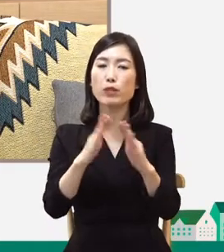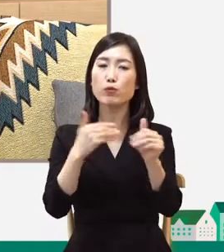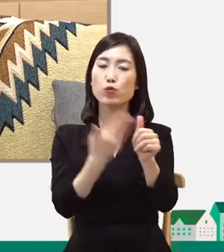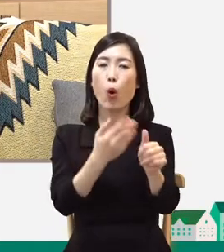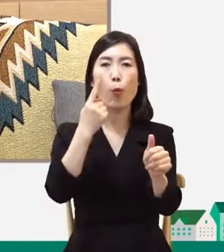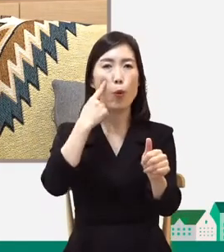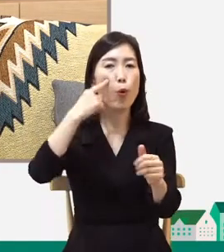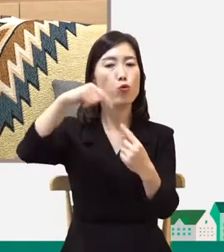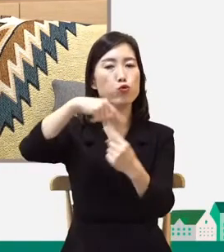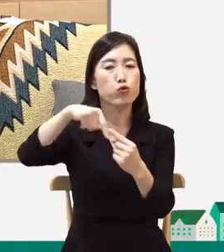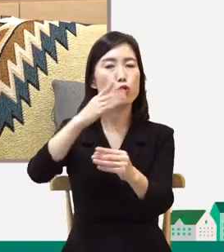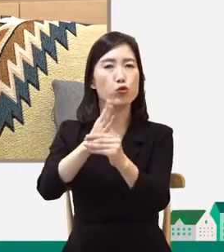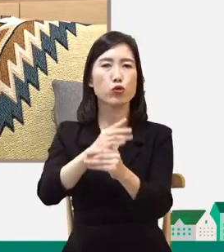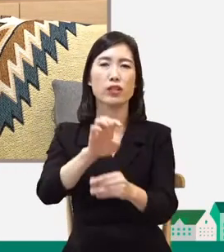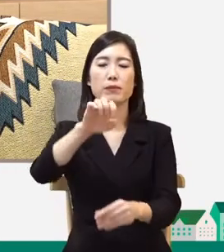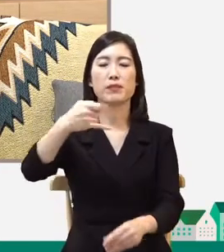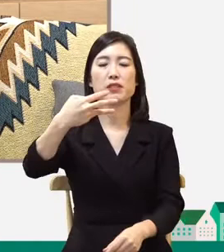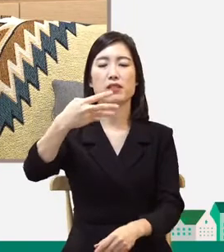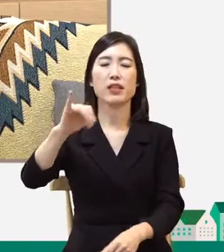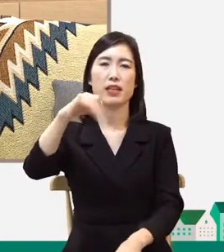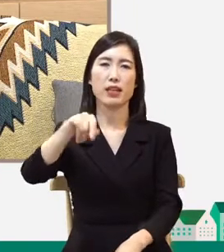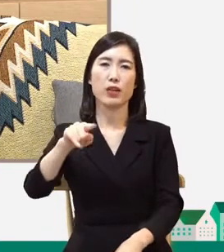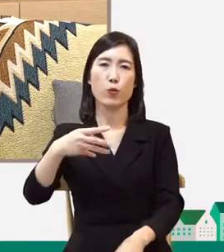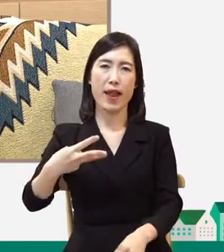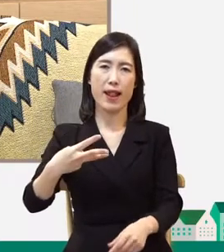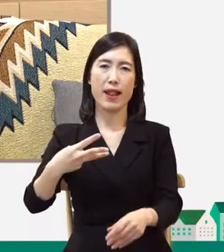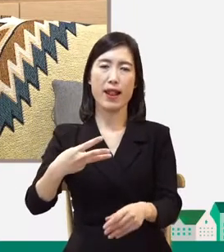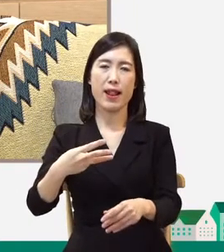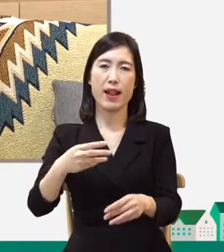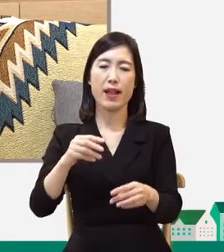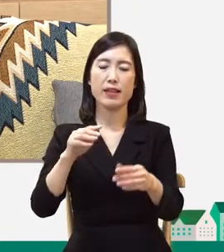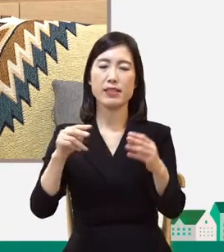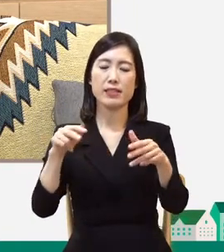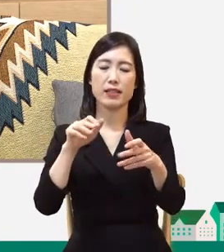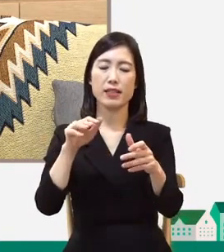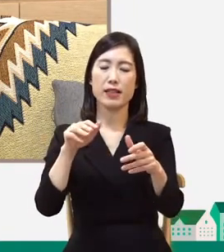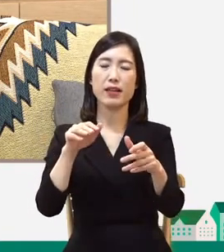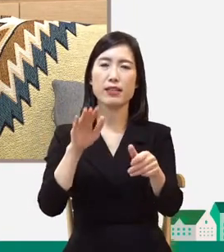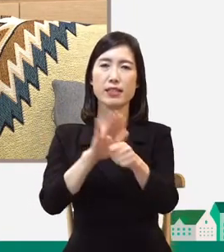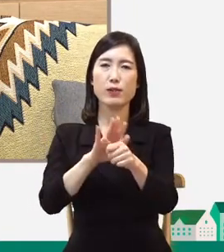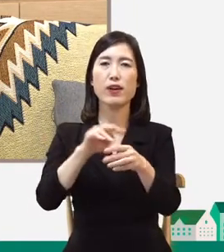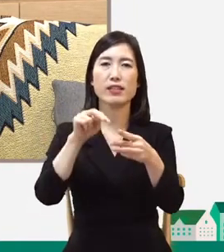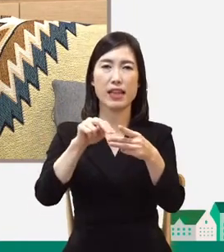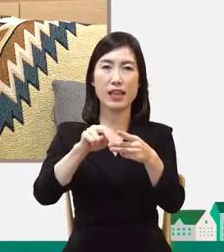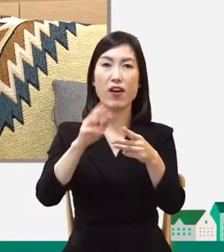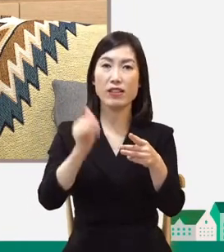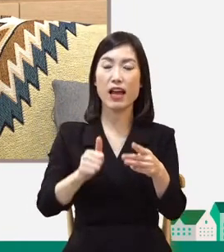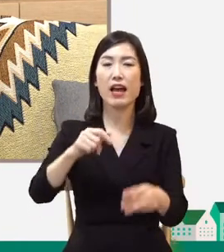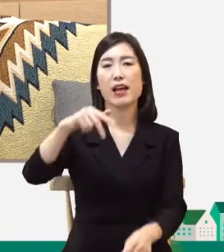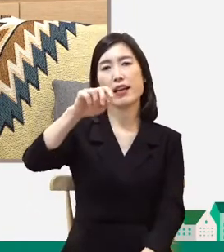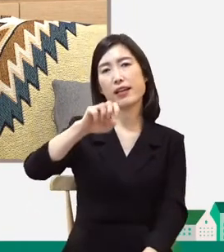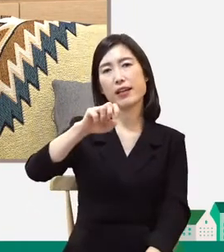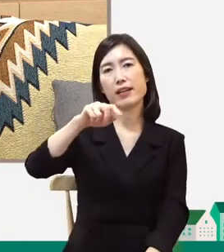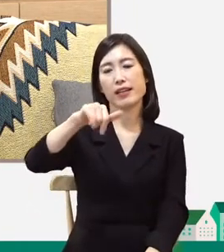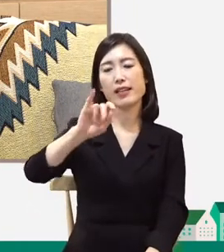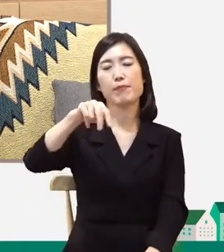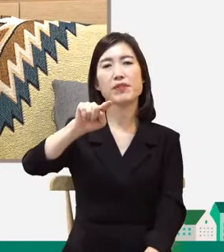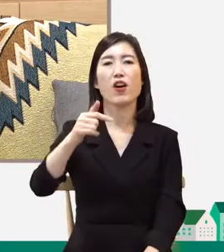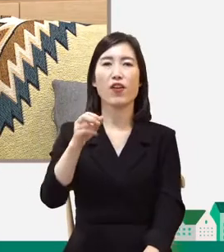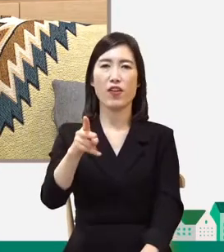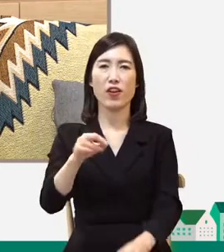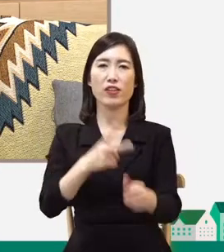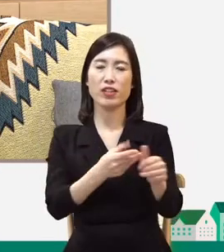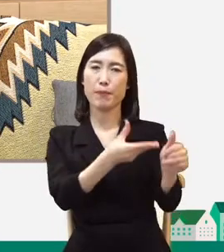운영하고 있는 프리엘의 지원주택센터인 최선영 센터장님을 모시고, 우리가 장애인 영역에서의 지원주택 얘기를 들어보도록